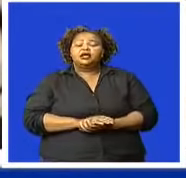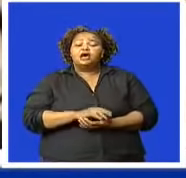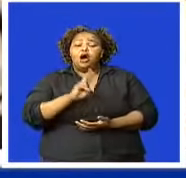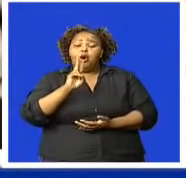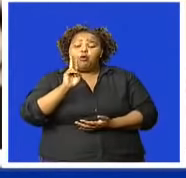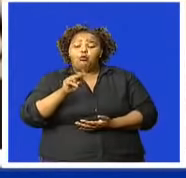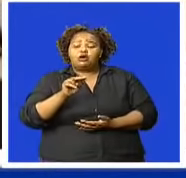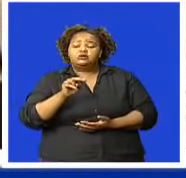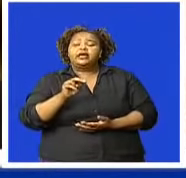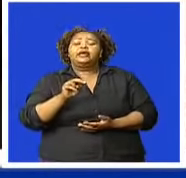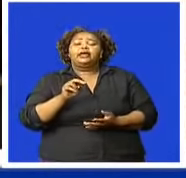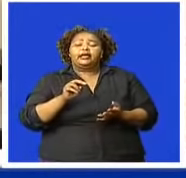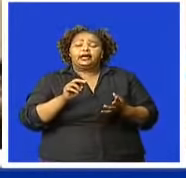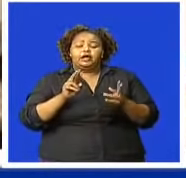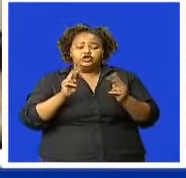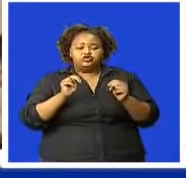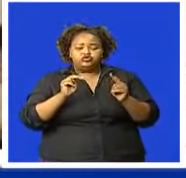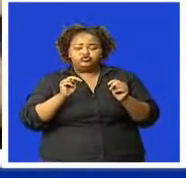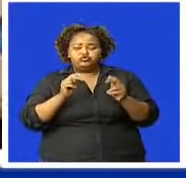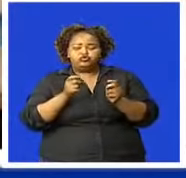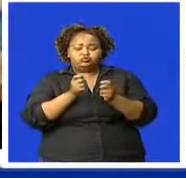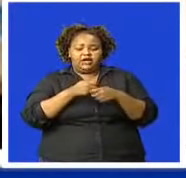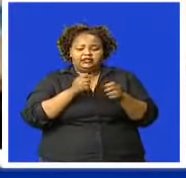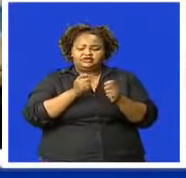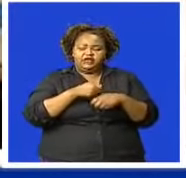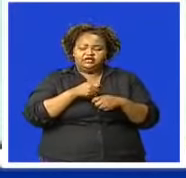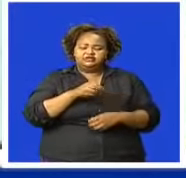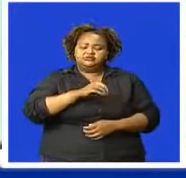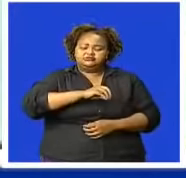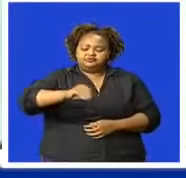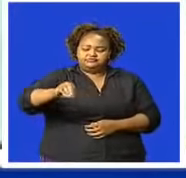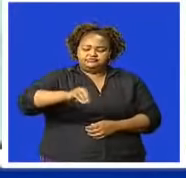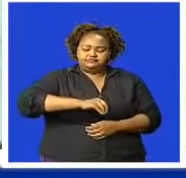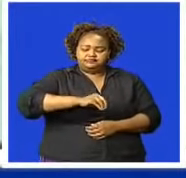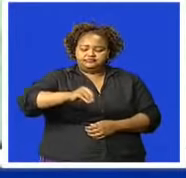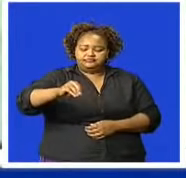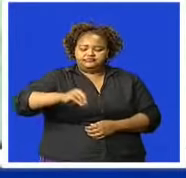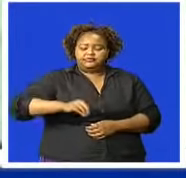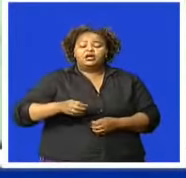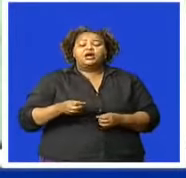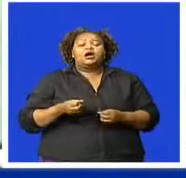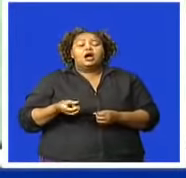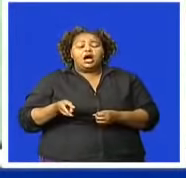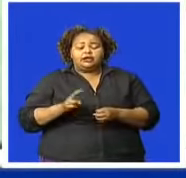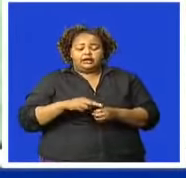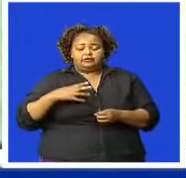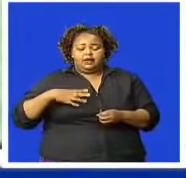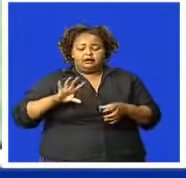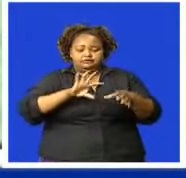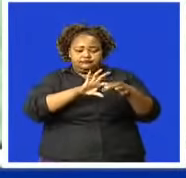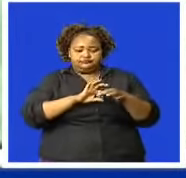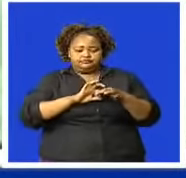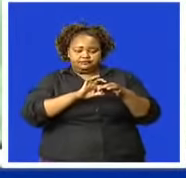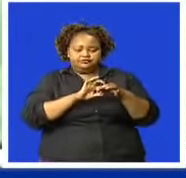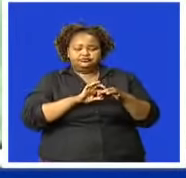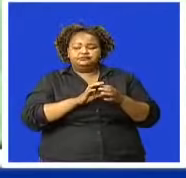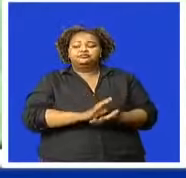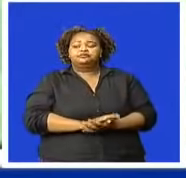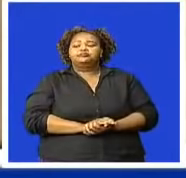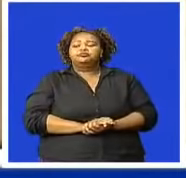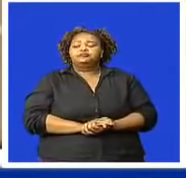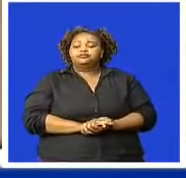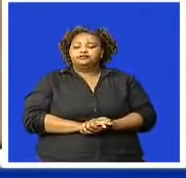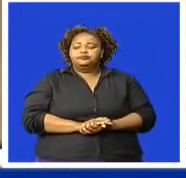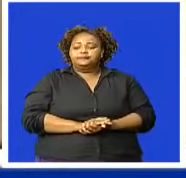chess and then a host of other associations as they resumed even lawo bebaka low risk nabaka middle